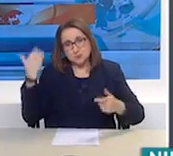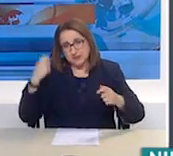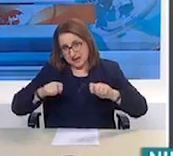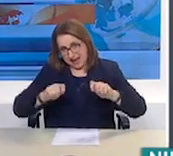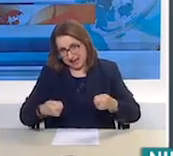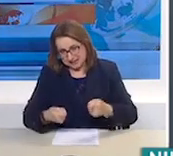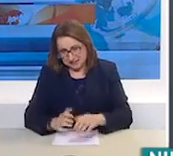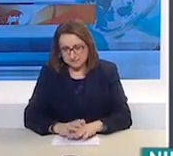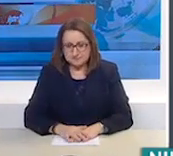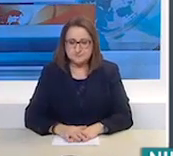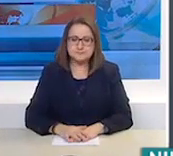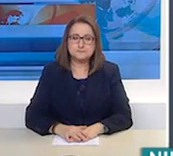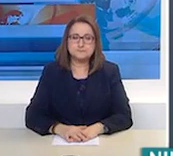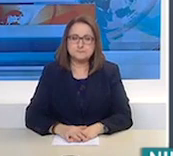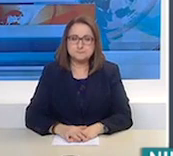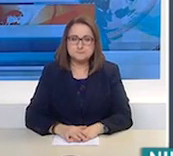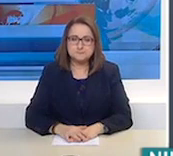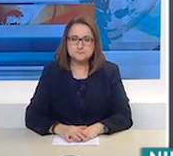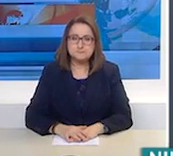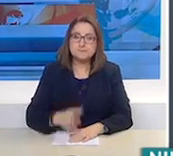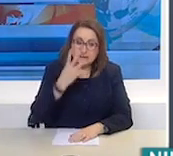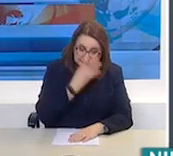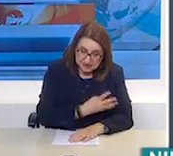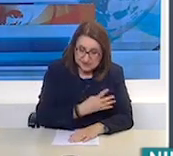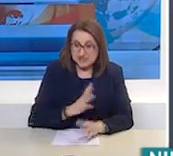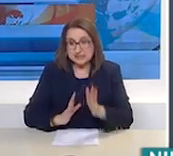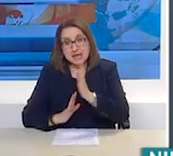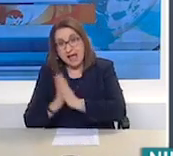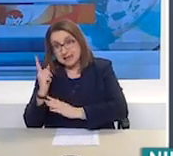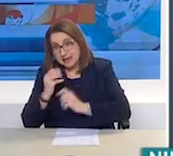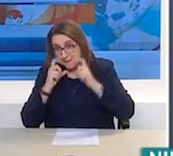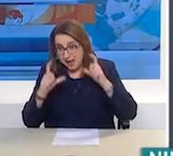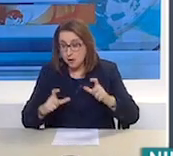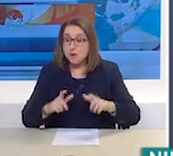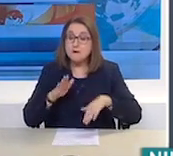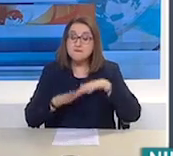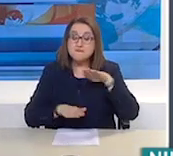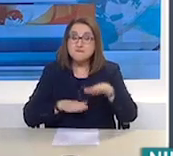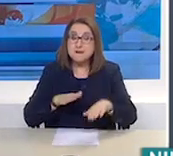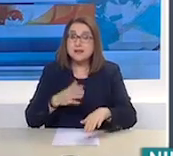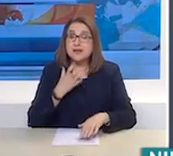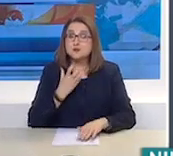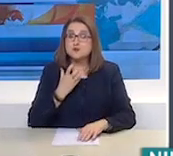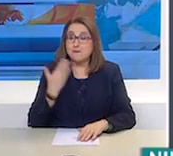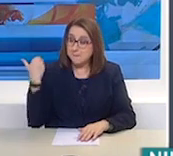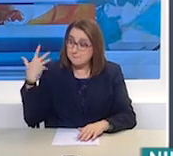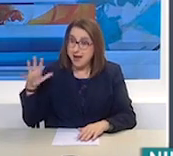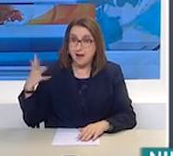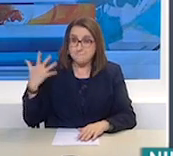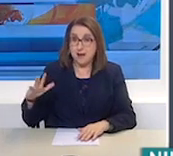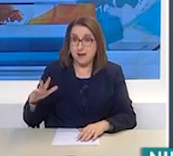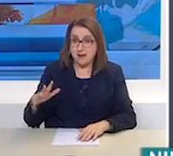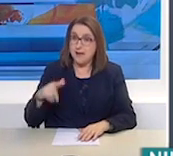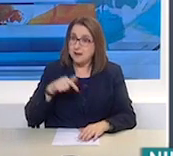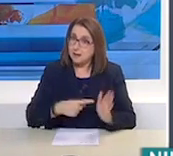αναστολή. Στις 4 και στις 11 Μαΐου έγιναν σημαντικά βήματα. Οι εργαζόμενοι και οι επαγγελματίες